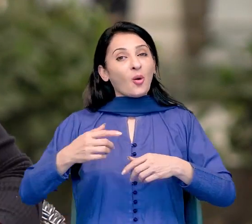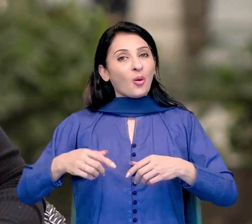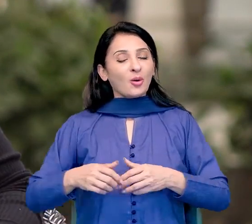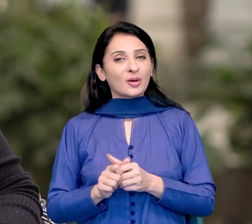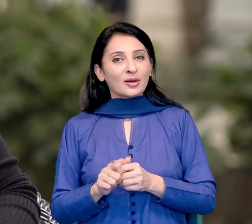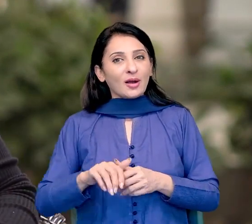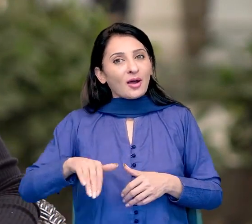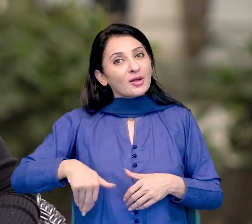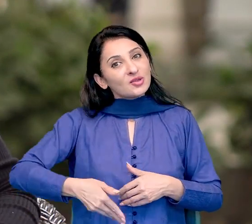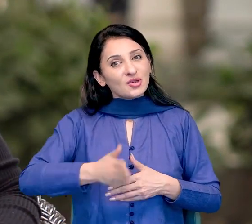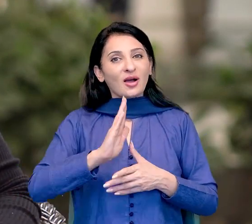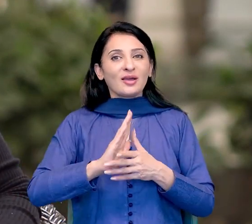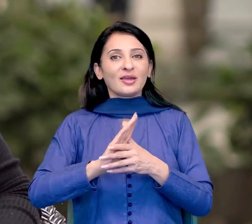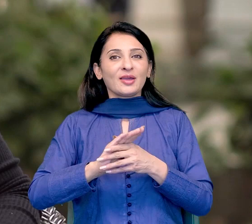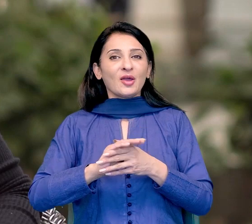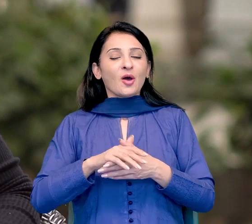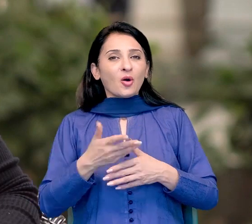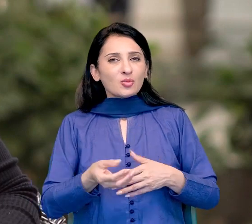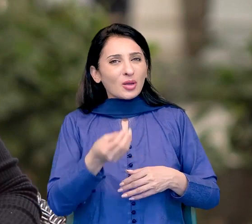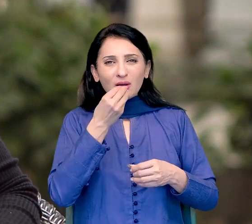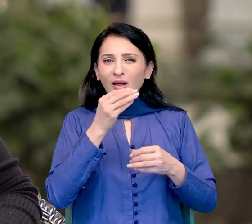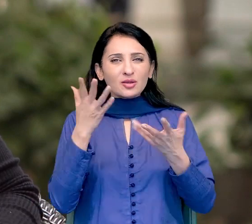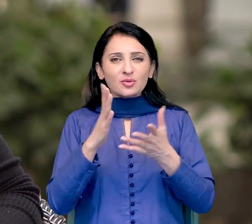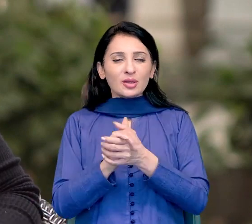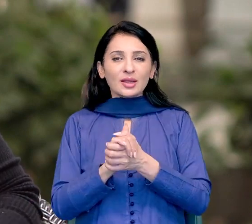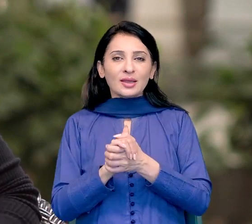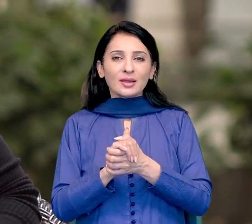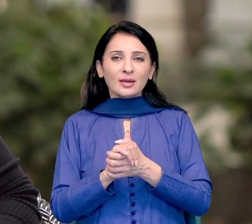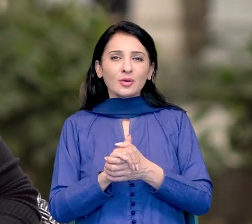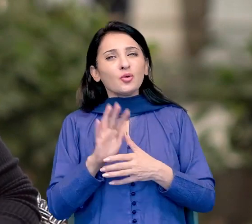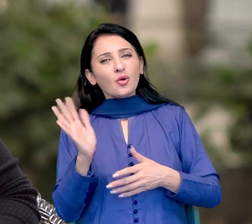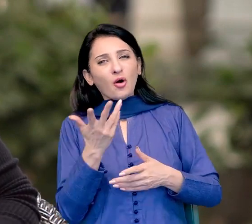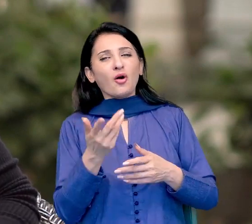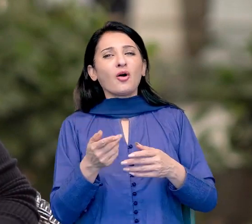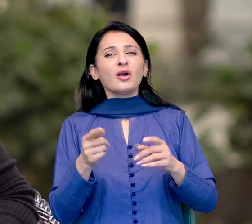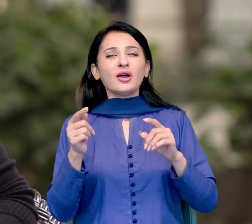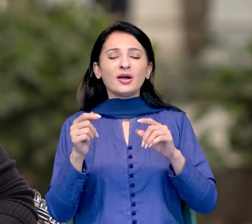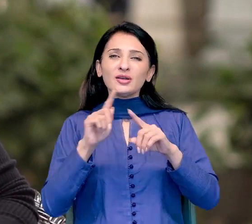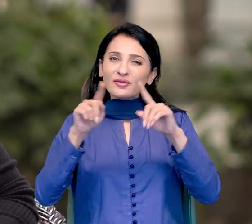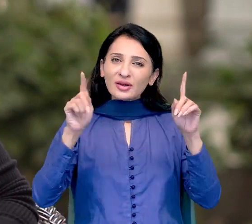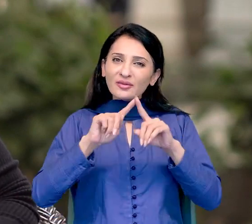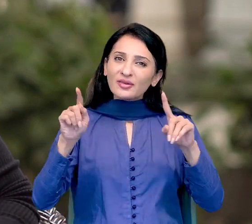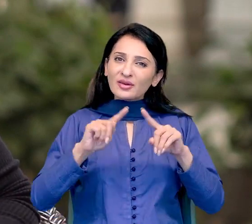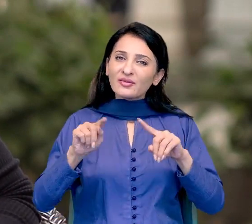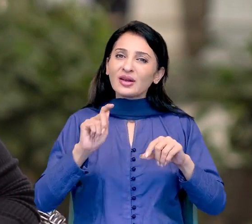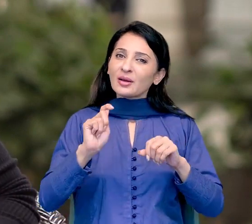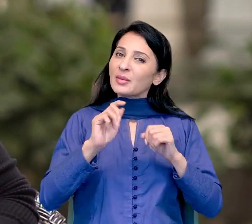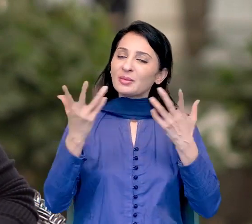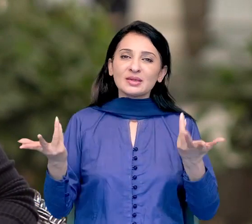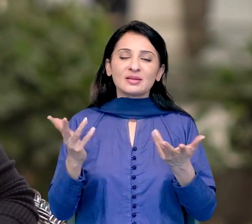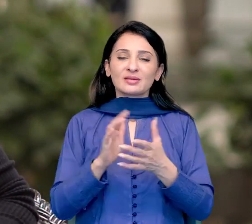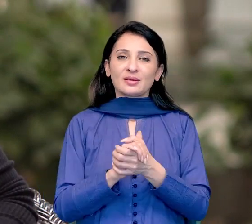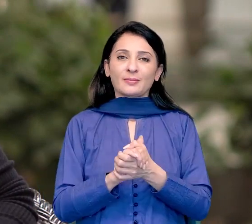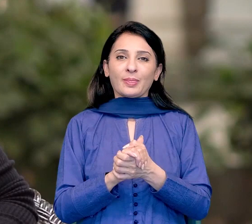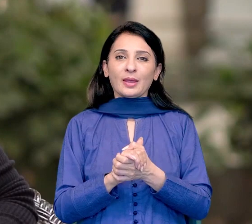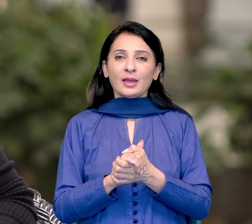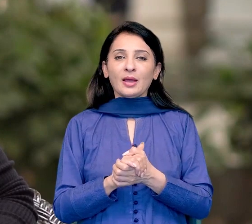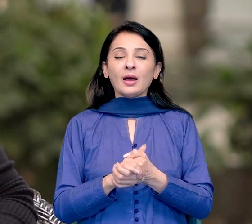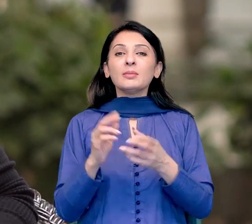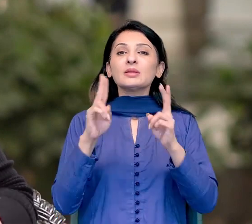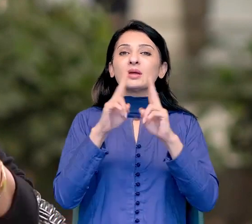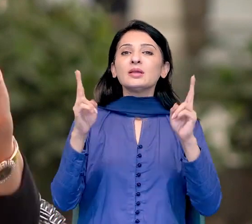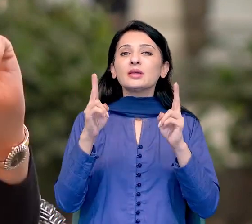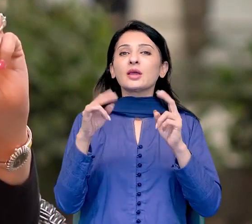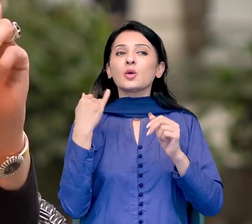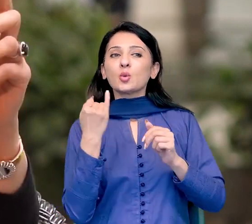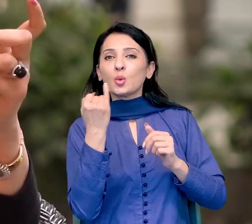سیلیبریٹ. کسی کی پروموشن ہوئی ہے, اس کے لیے کھانا دینا ضروری نہیں ہے, آپ کوئی اور ایکٹیویٹی پلان کر سکتے ہیں.